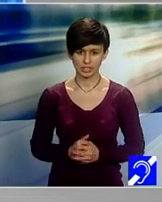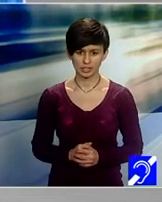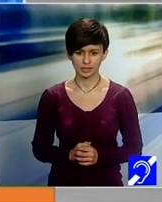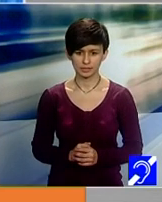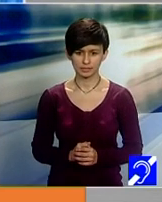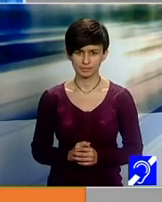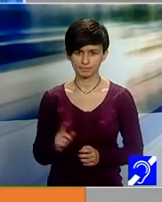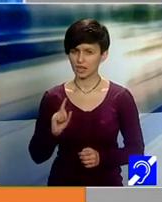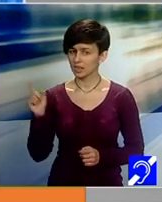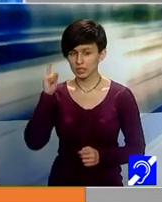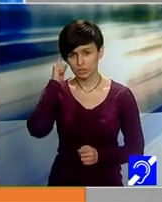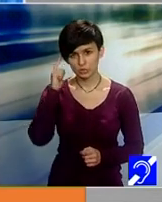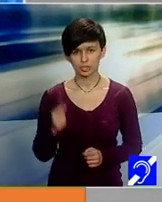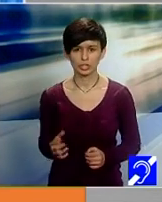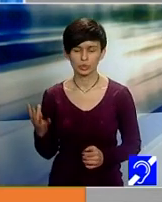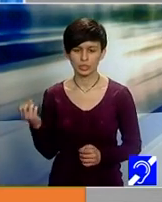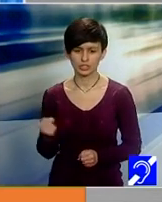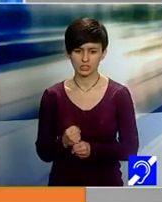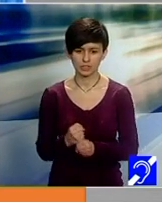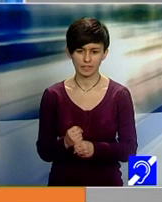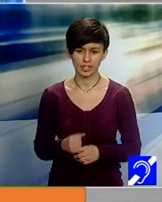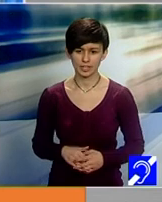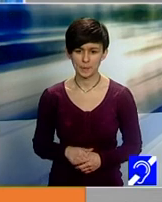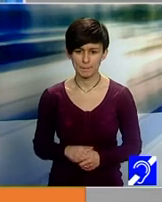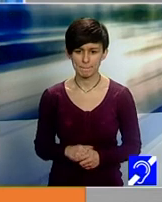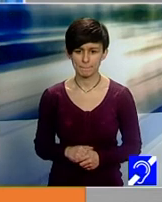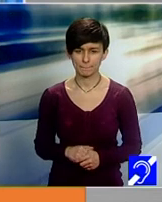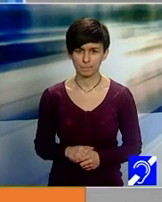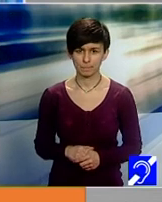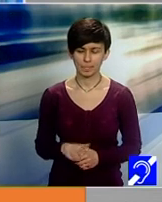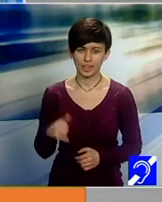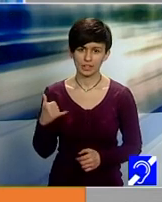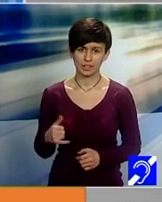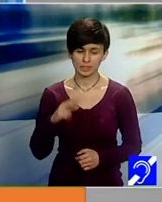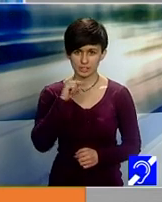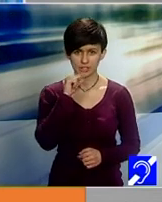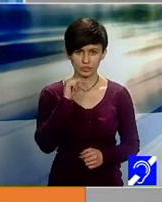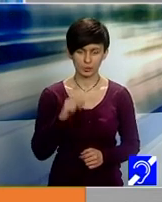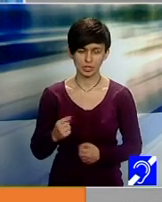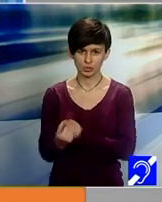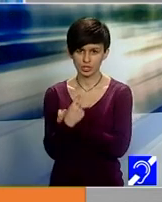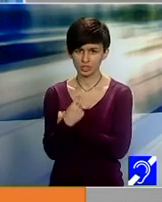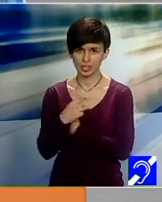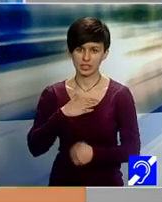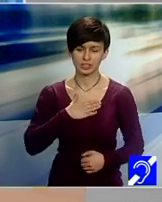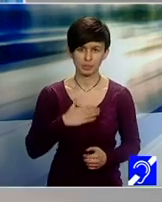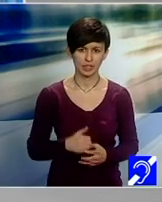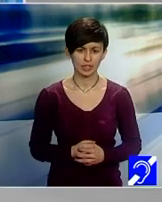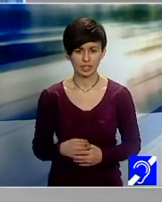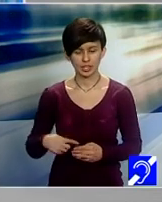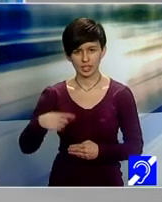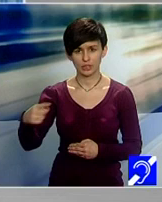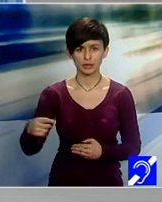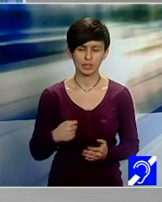Nu știu ce să facă. Chiar astăzi am avut două discuții cu niște clienți de-a mei care urmează să achiziționeze niște